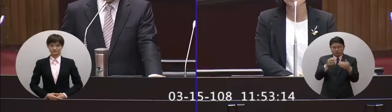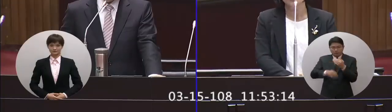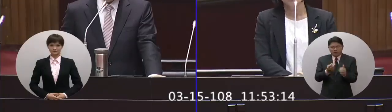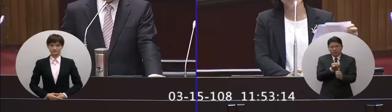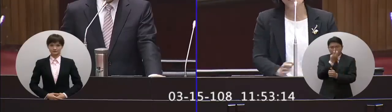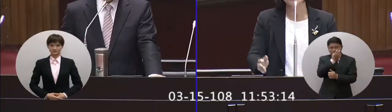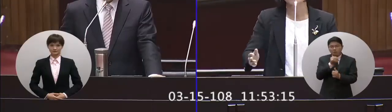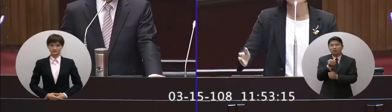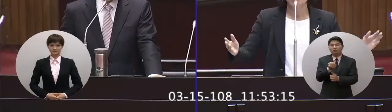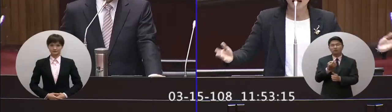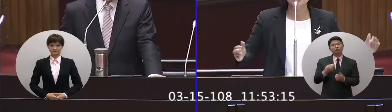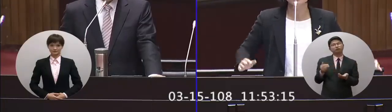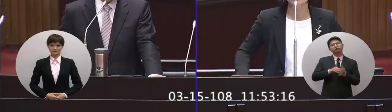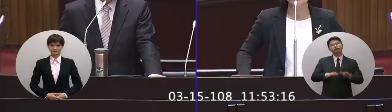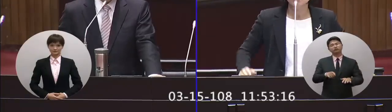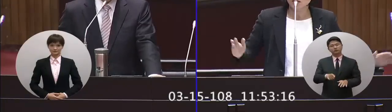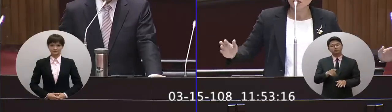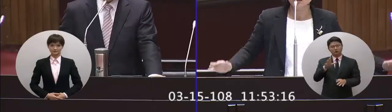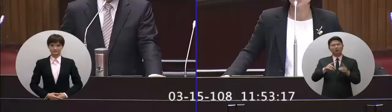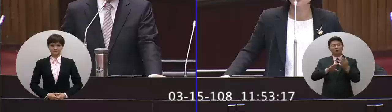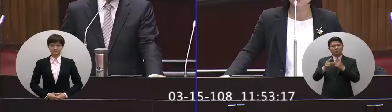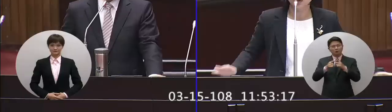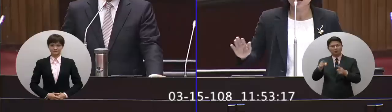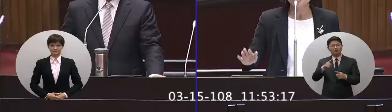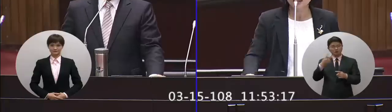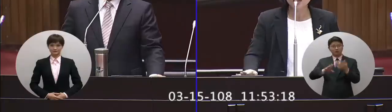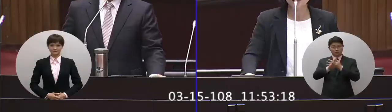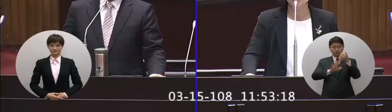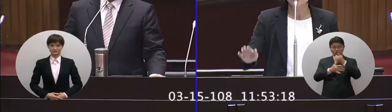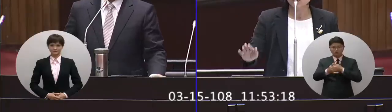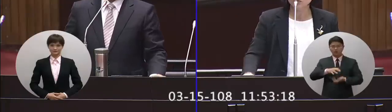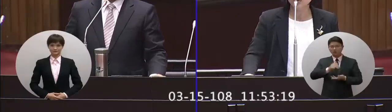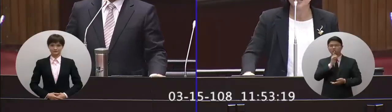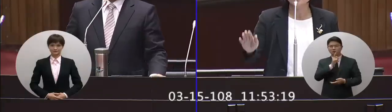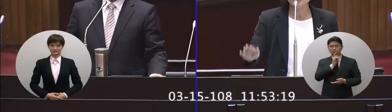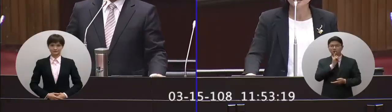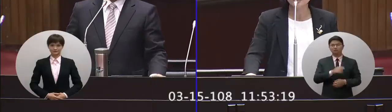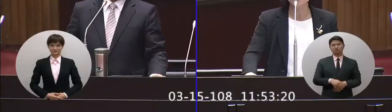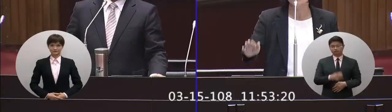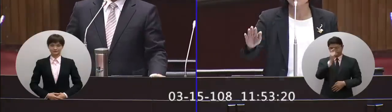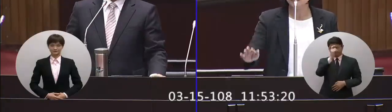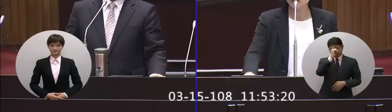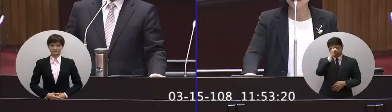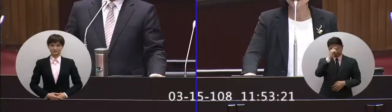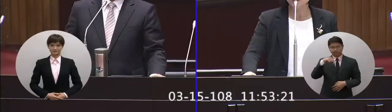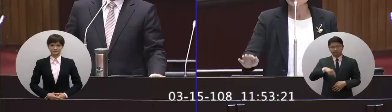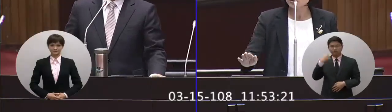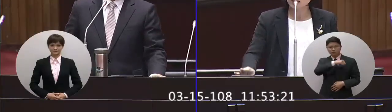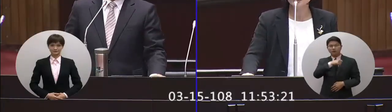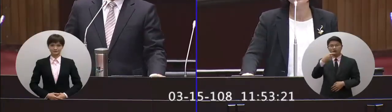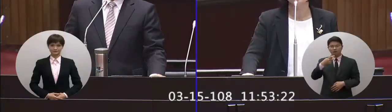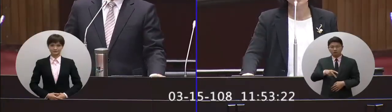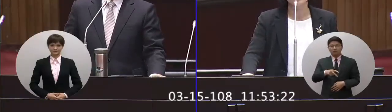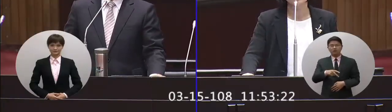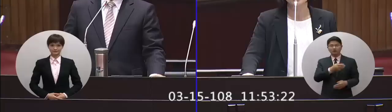样的危机，我们还是有人，甚至有其他的委员在这里主张，希望我们的政府